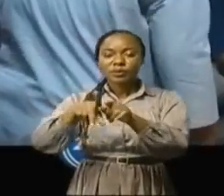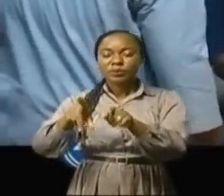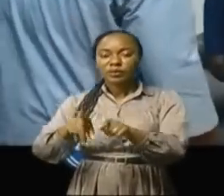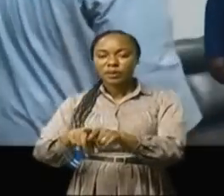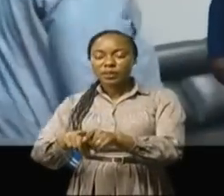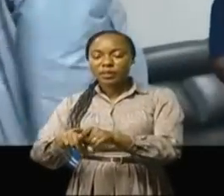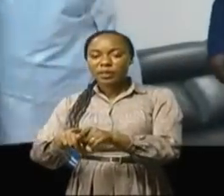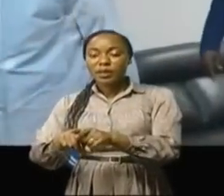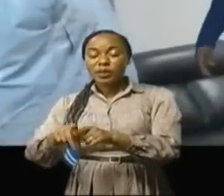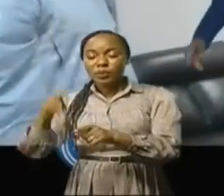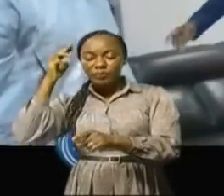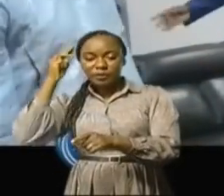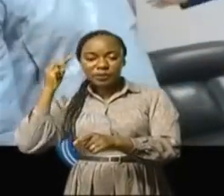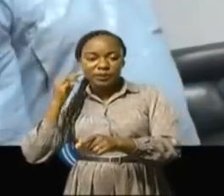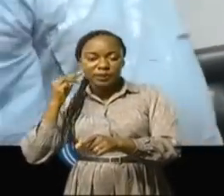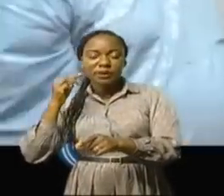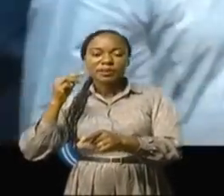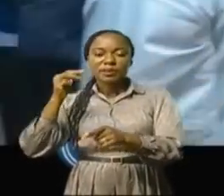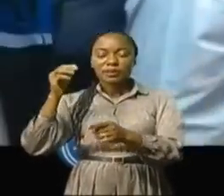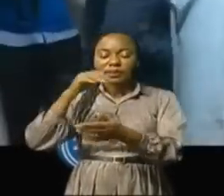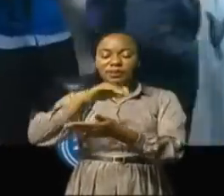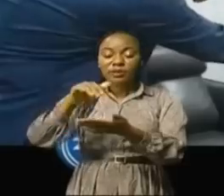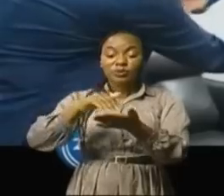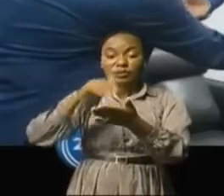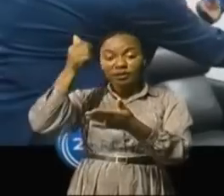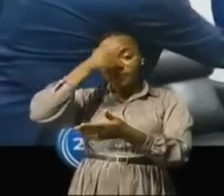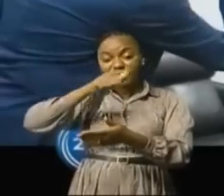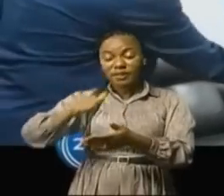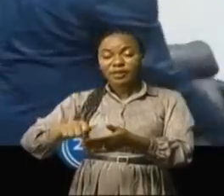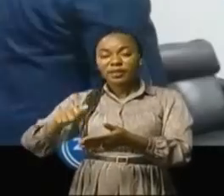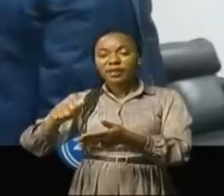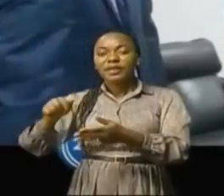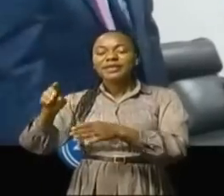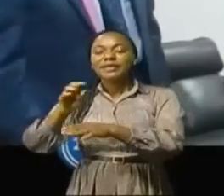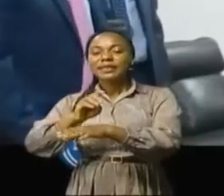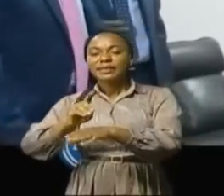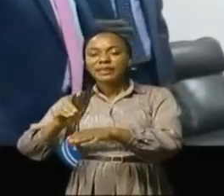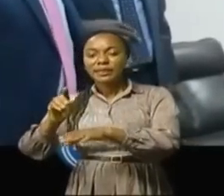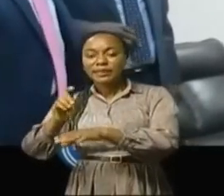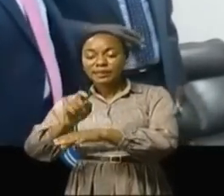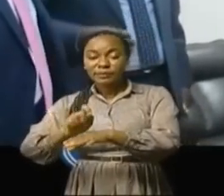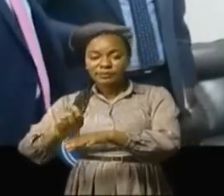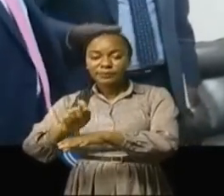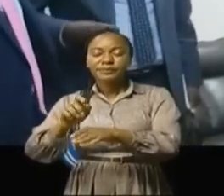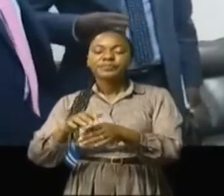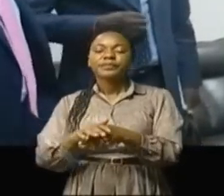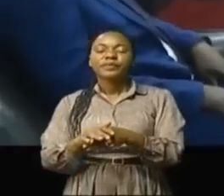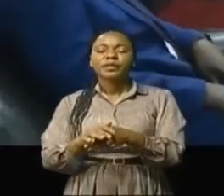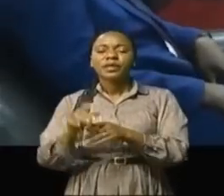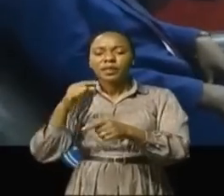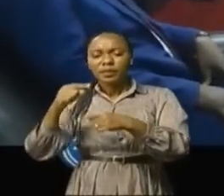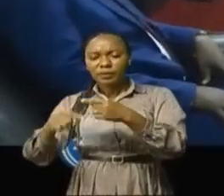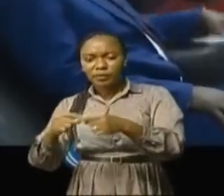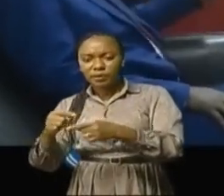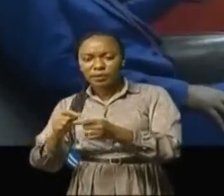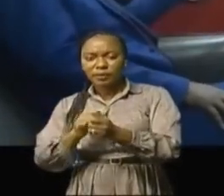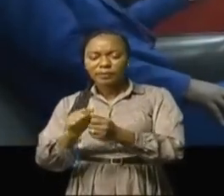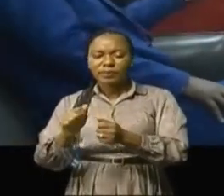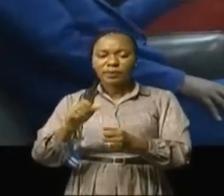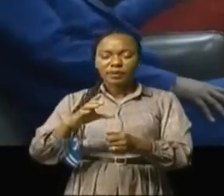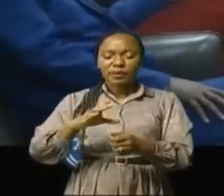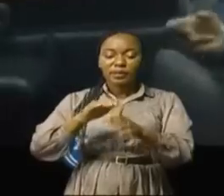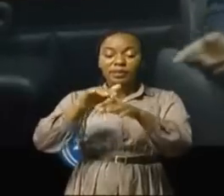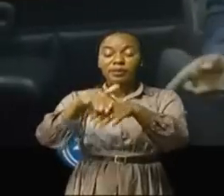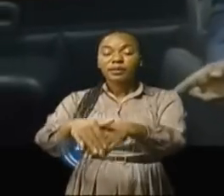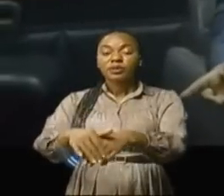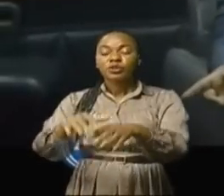Mukanzu, le ministre centrafricain de l'administration du territoire, Yapande Brino, a commencé par saluer l'implication